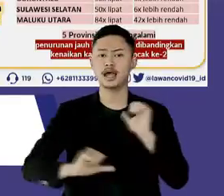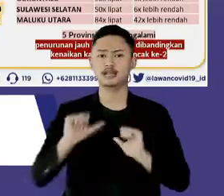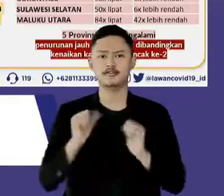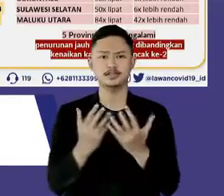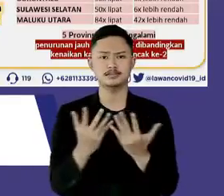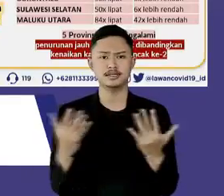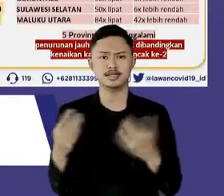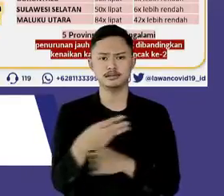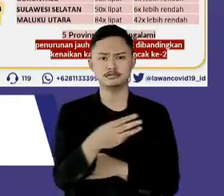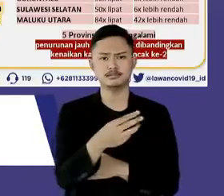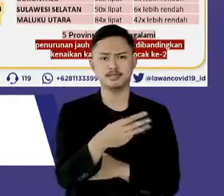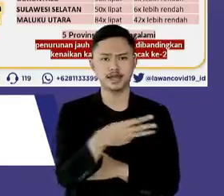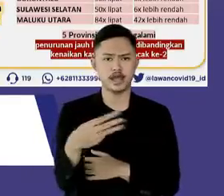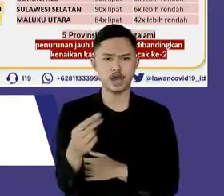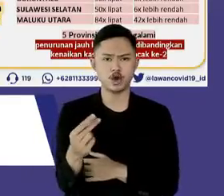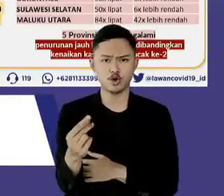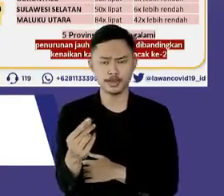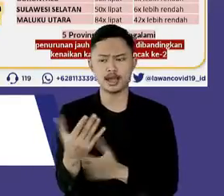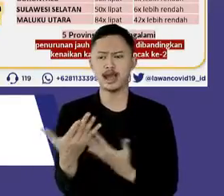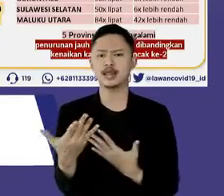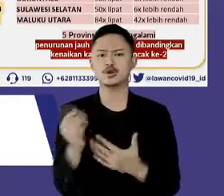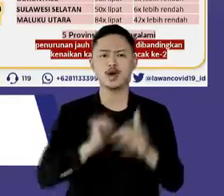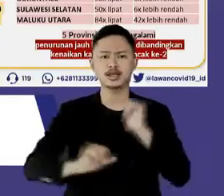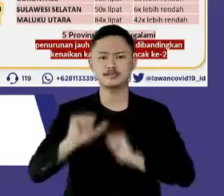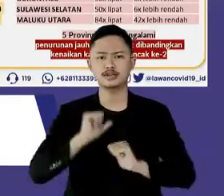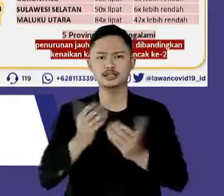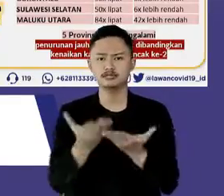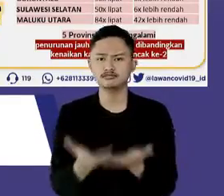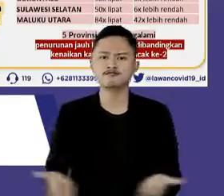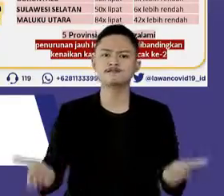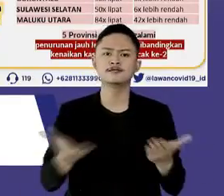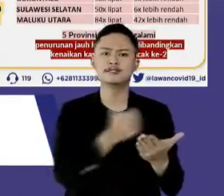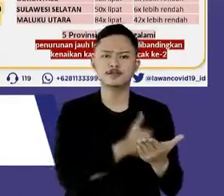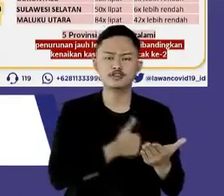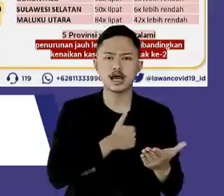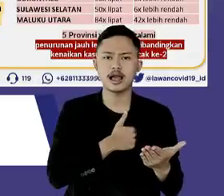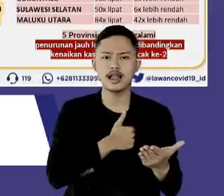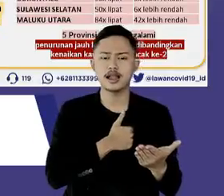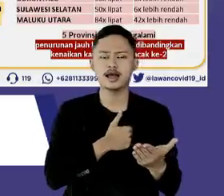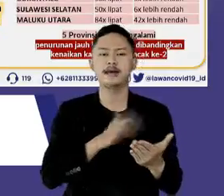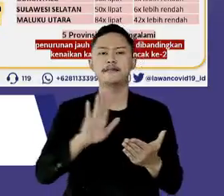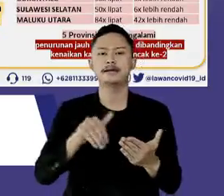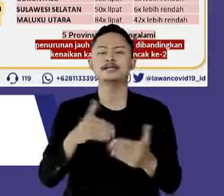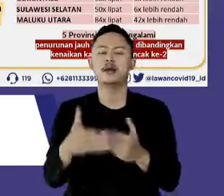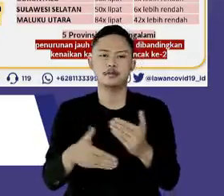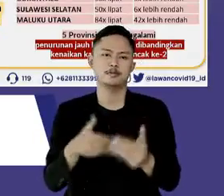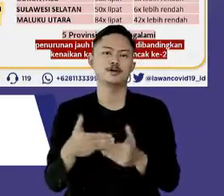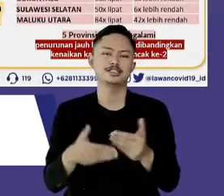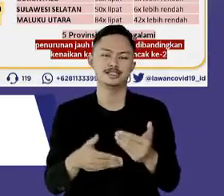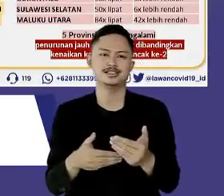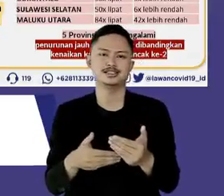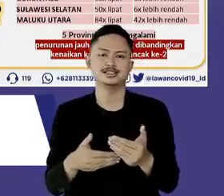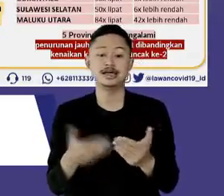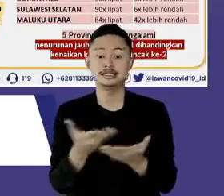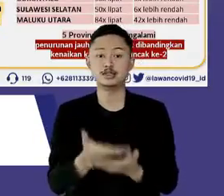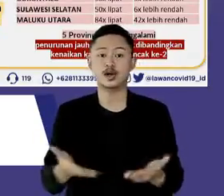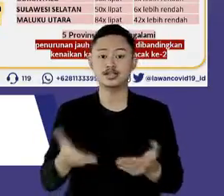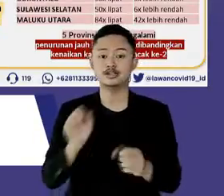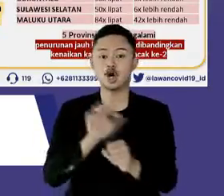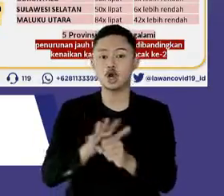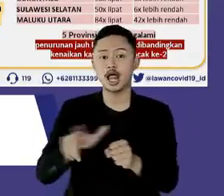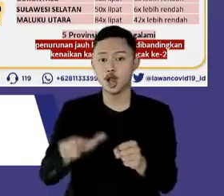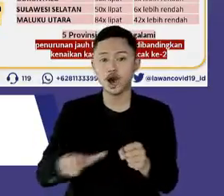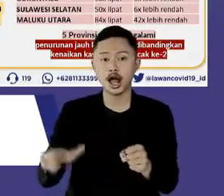sosial-ekonomi bertahap hingga akhirnya mencapai masyarakat yang produktif dan aman kofit pada masa endemi